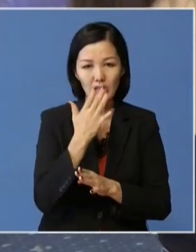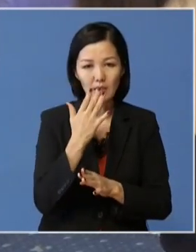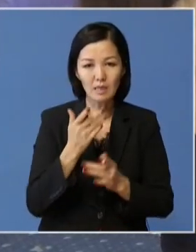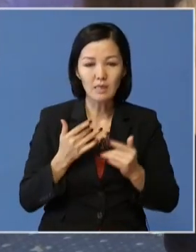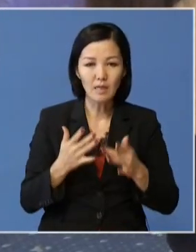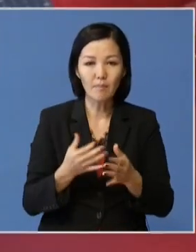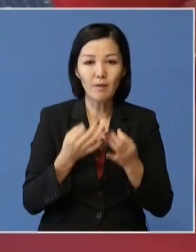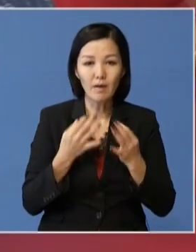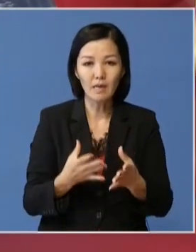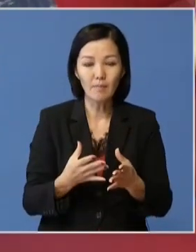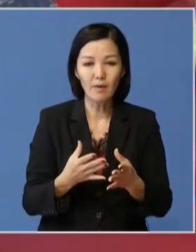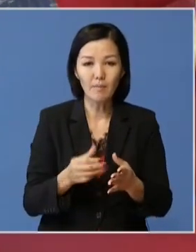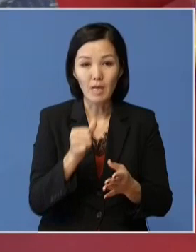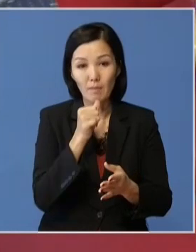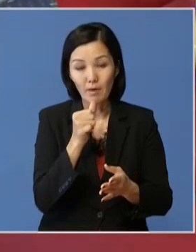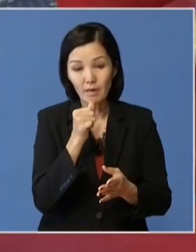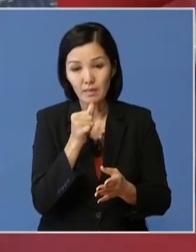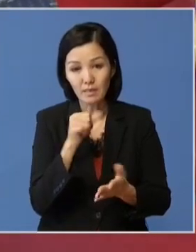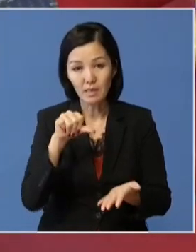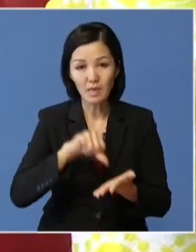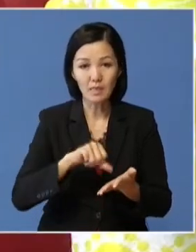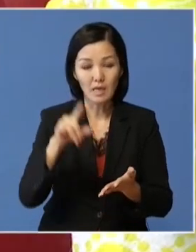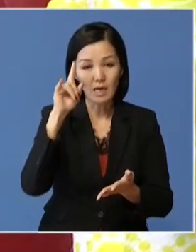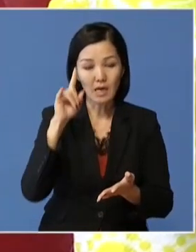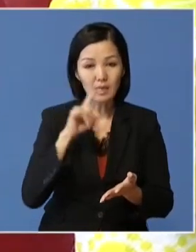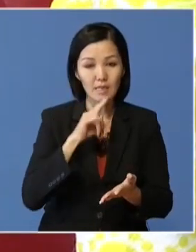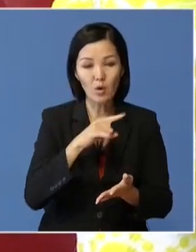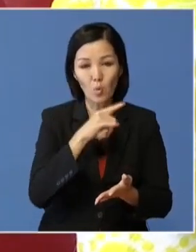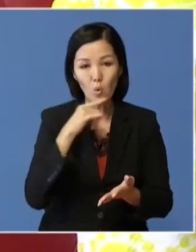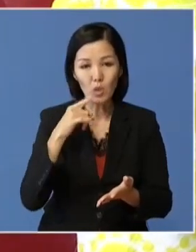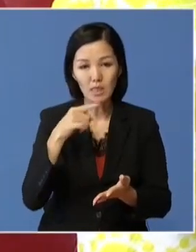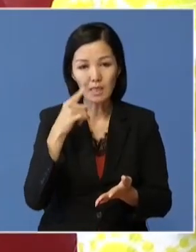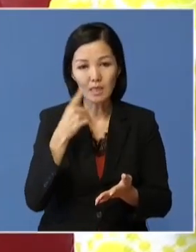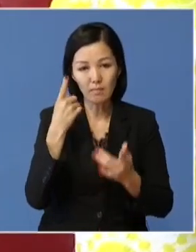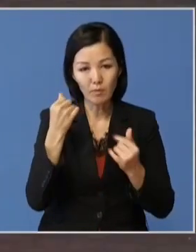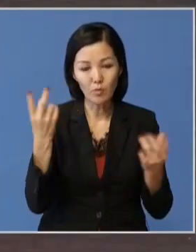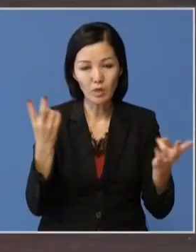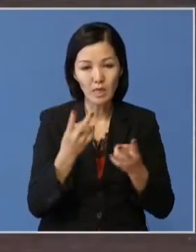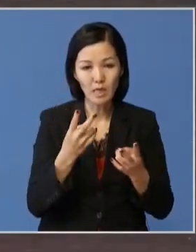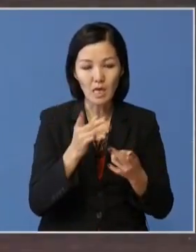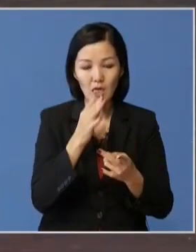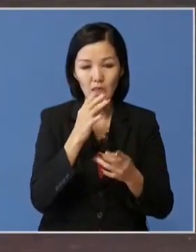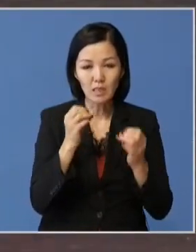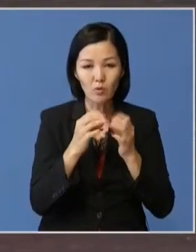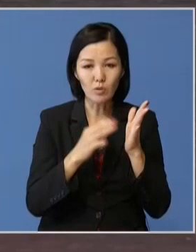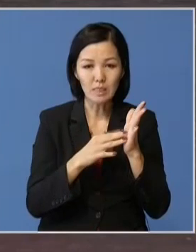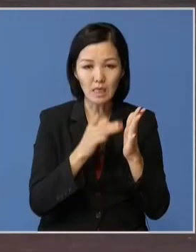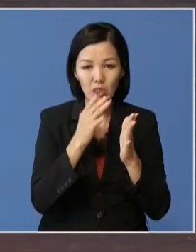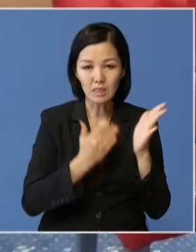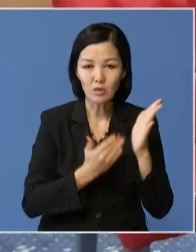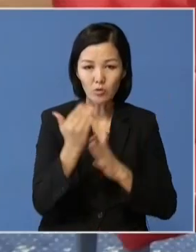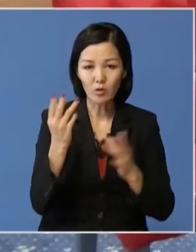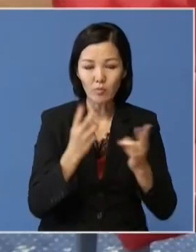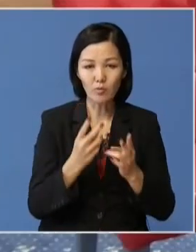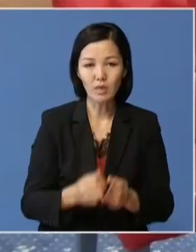талап қарапайым. Бағын сынауға келгендер қазақ орыс тілдерін жетік білулері тиіс. Әрі жастары 18-ден жоғары болуы шарт.